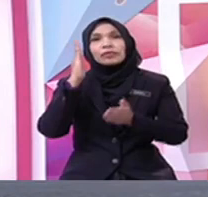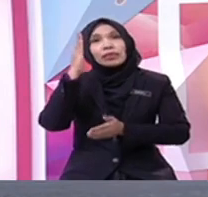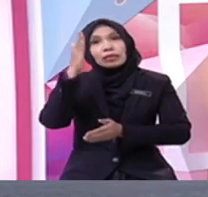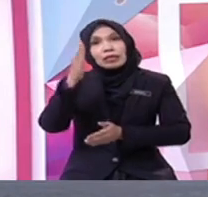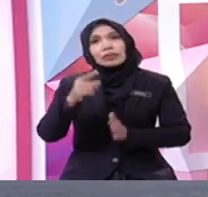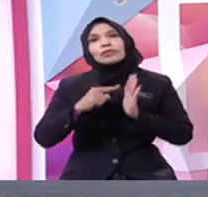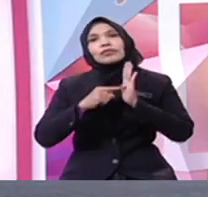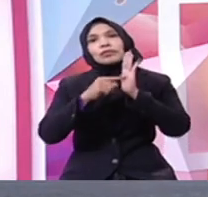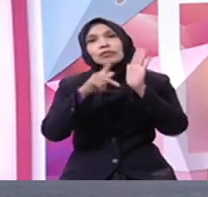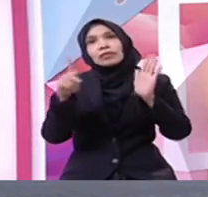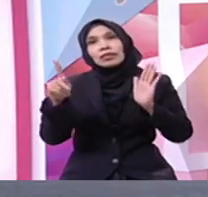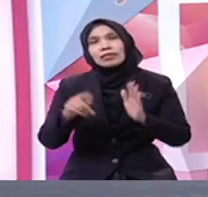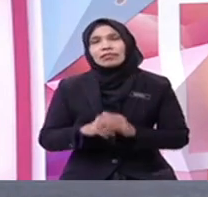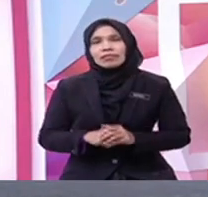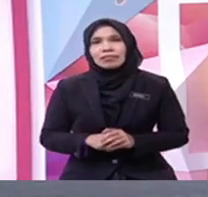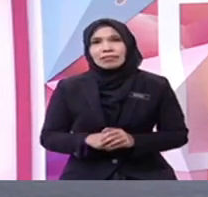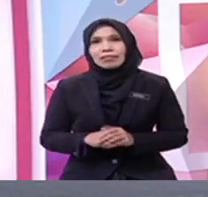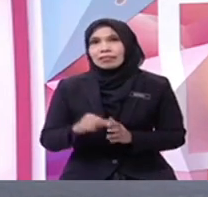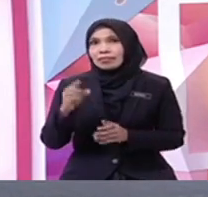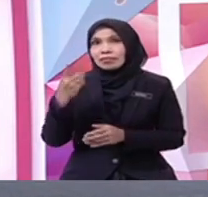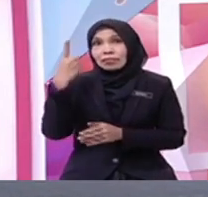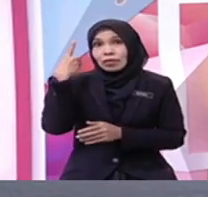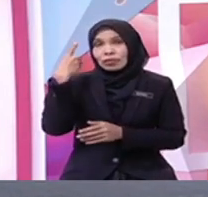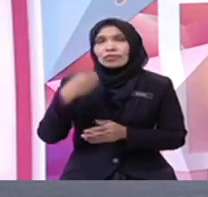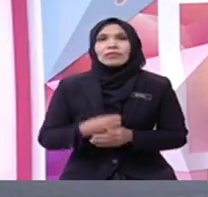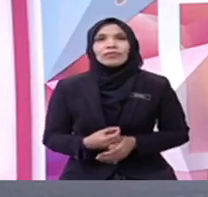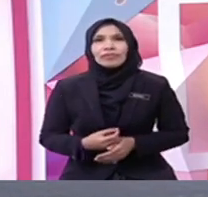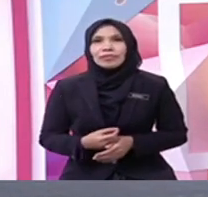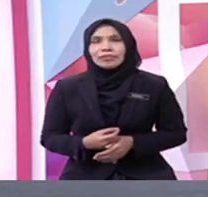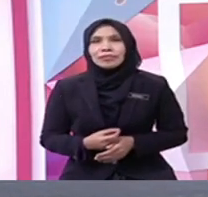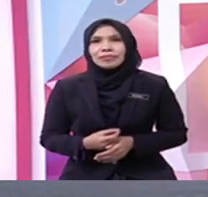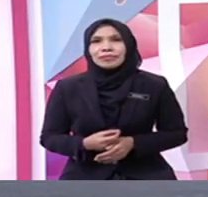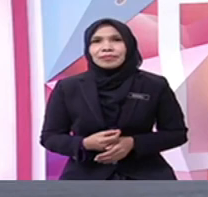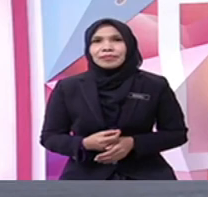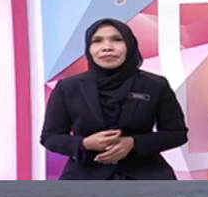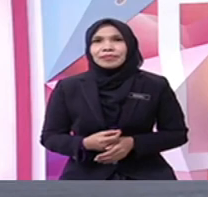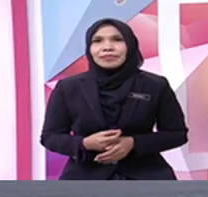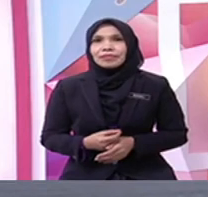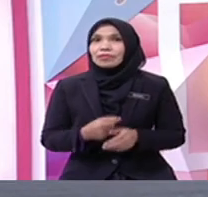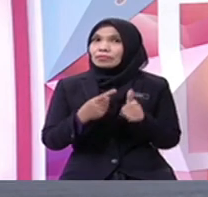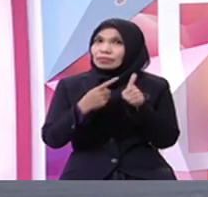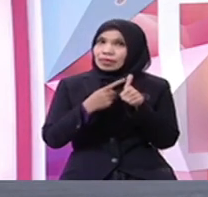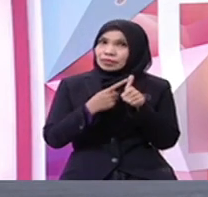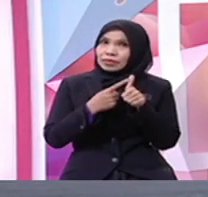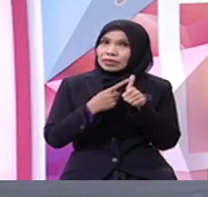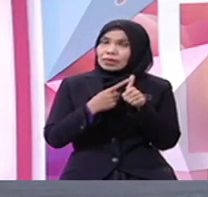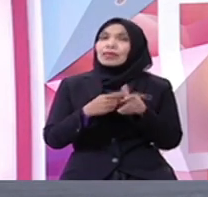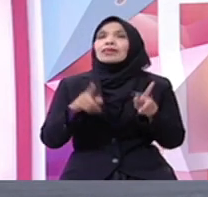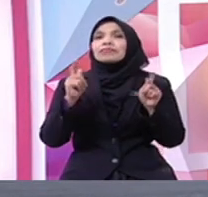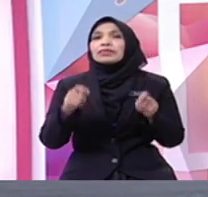hiu Oke bagaimana wajib enak melalui lalu arah sini enggak di misi yang pertama kita enggak jadi duo